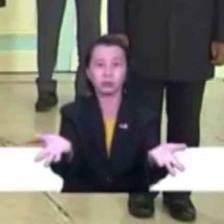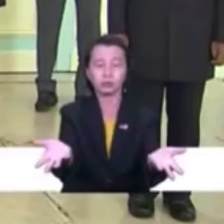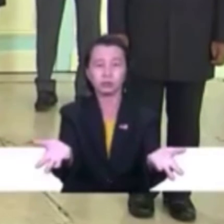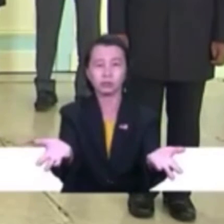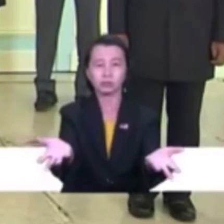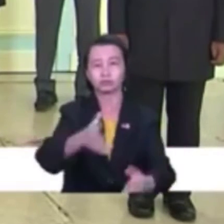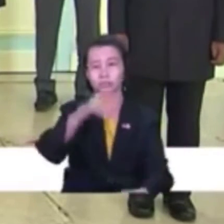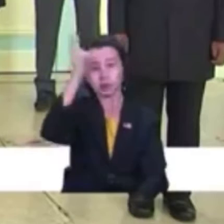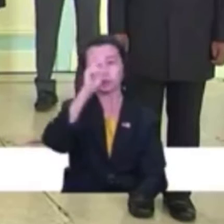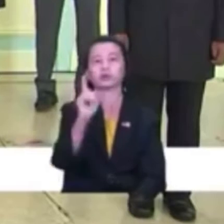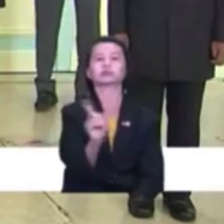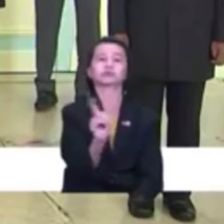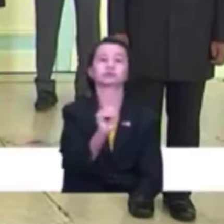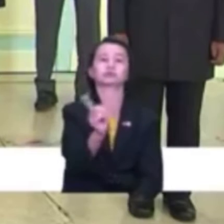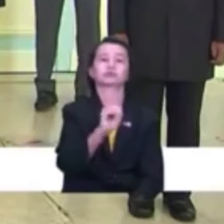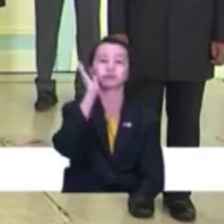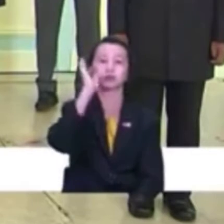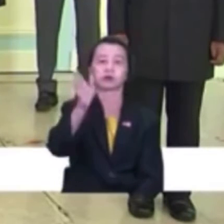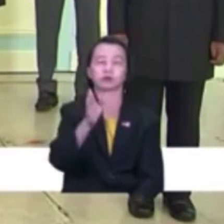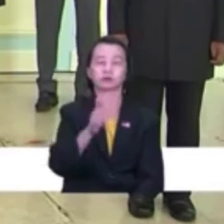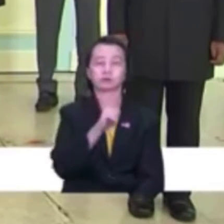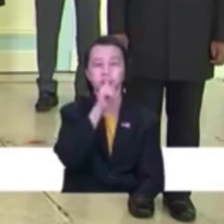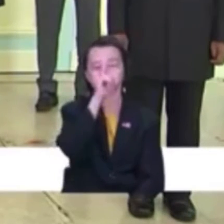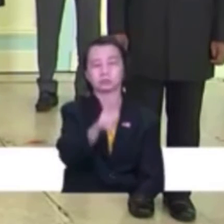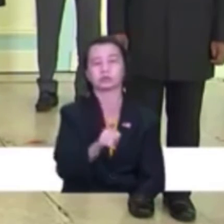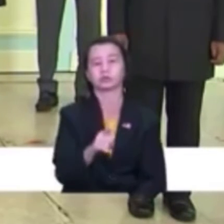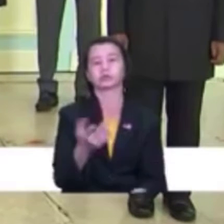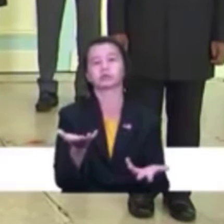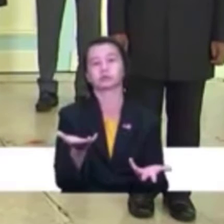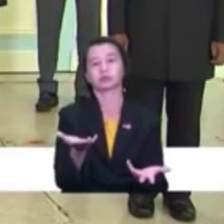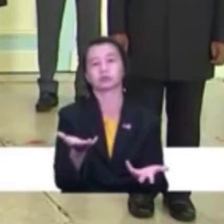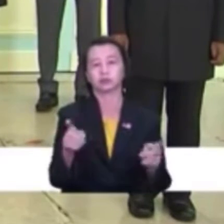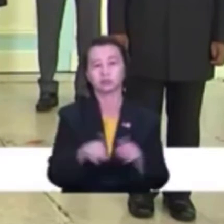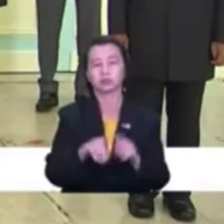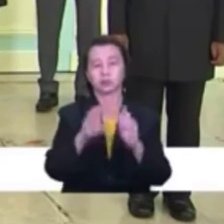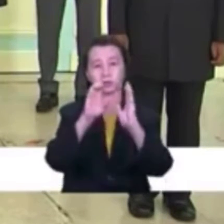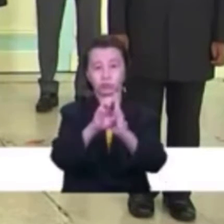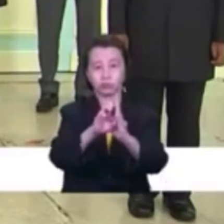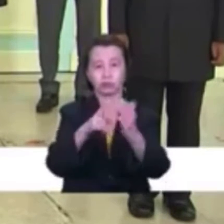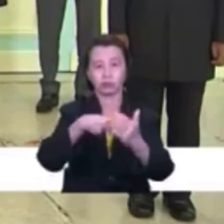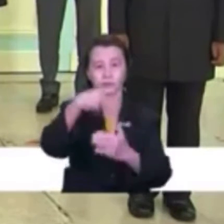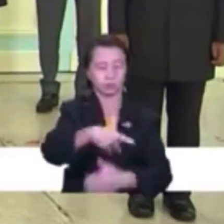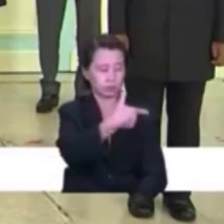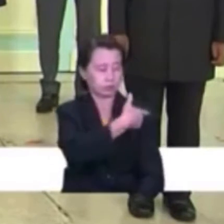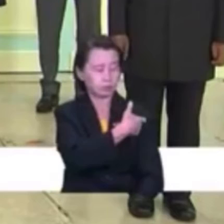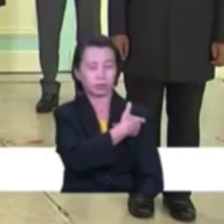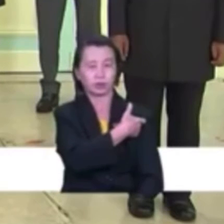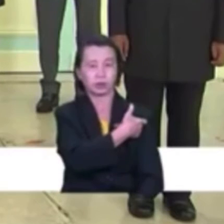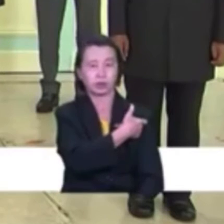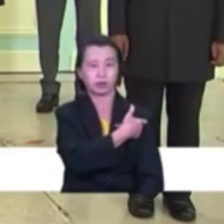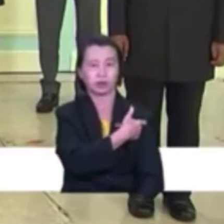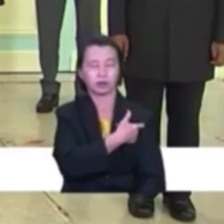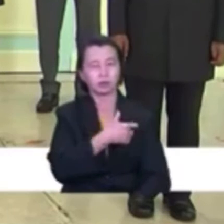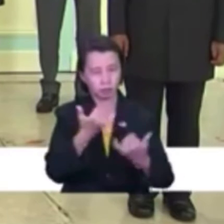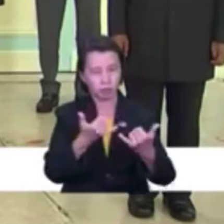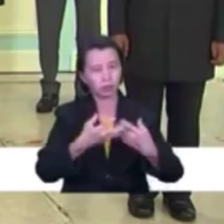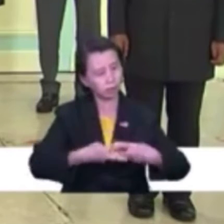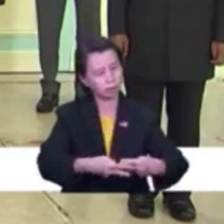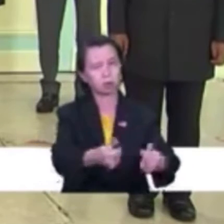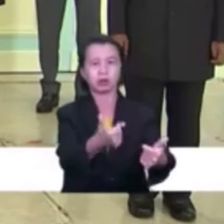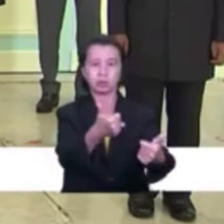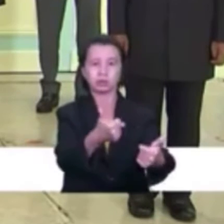kerajaan mana yang akan menembus matikan Hai sebagai contoh program vaksinasi berjalan lancar